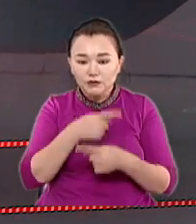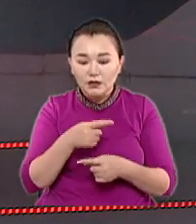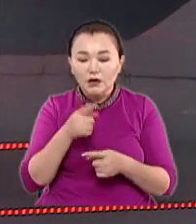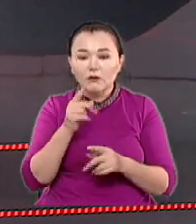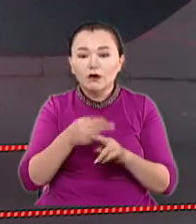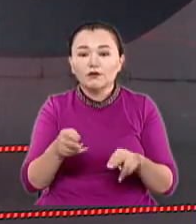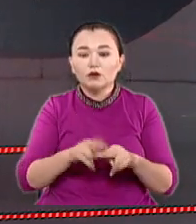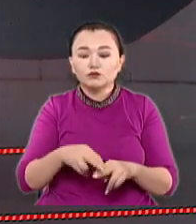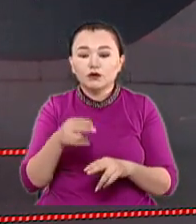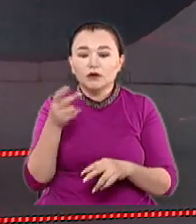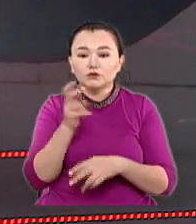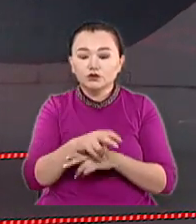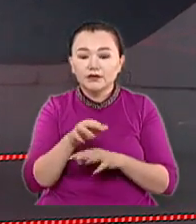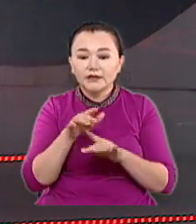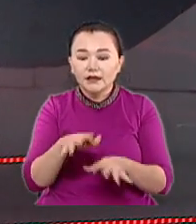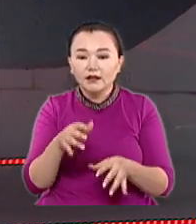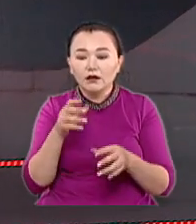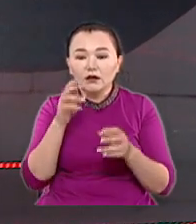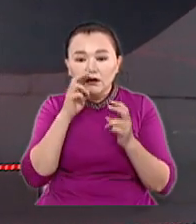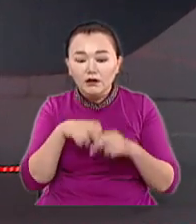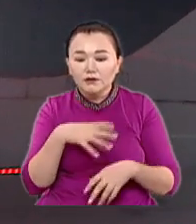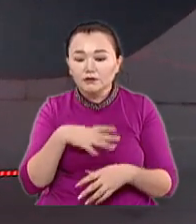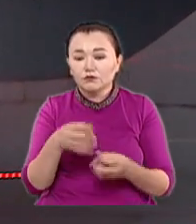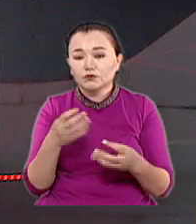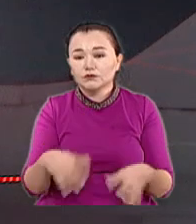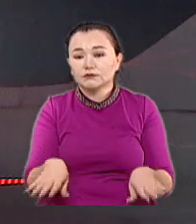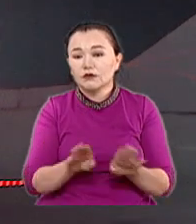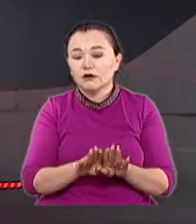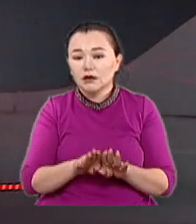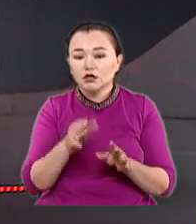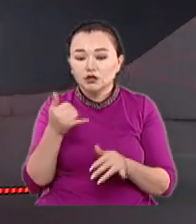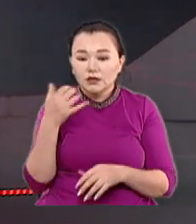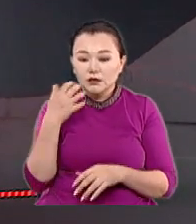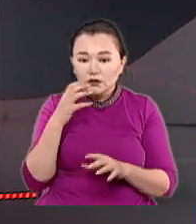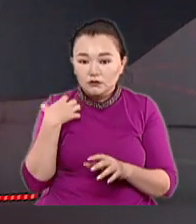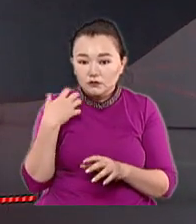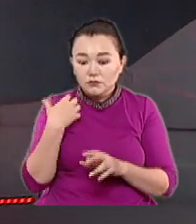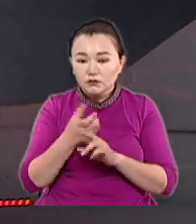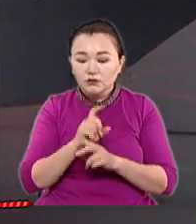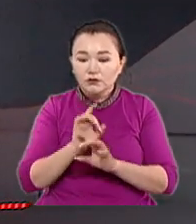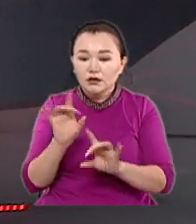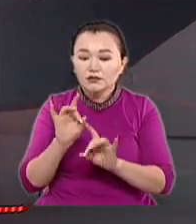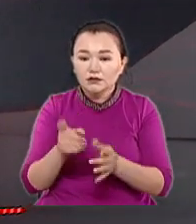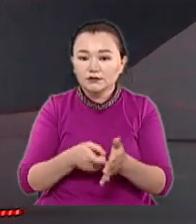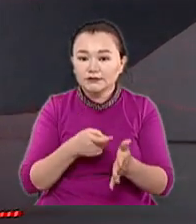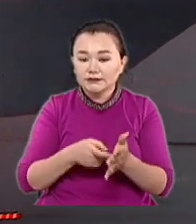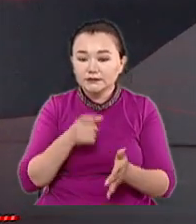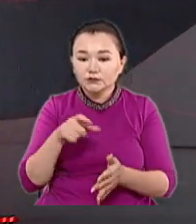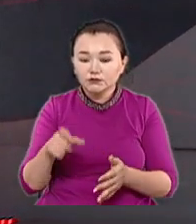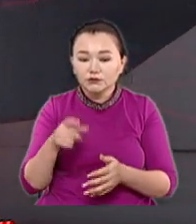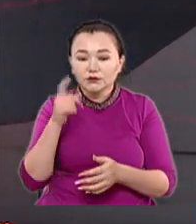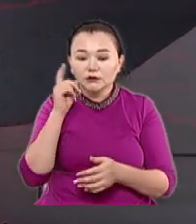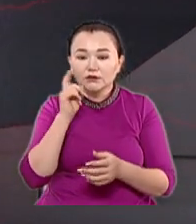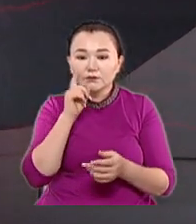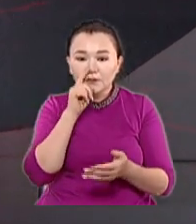Өйткені алдына келген істі анықтап жатпай қысқарта салған. Енді басшылығына болған жайтты басқаша жеткізген тергеушілердің басы